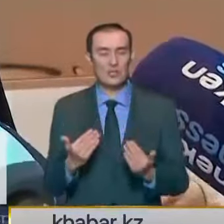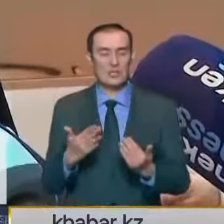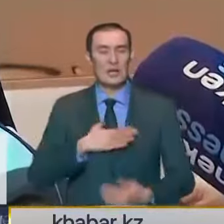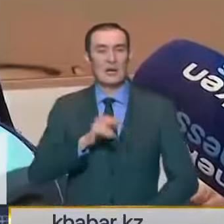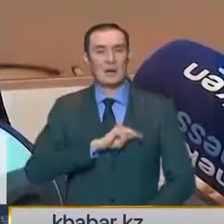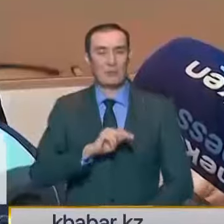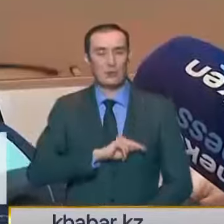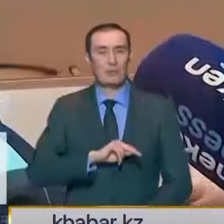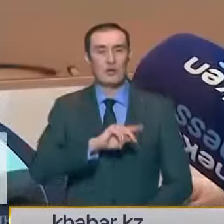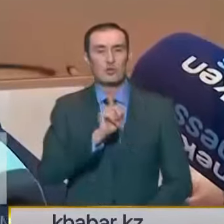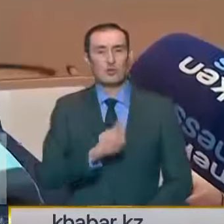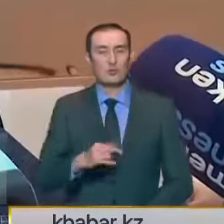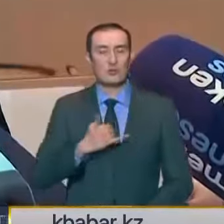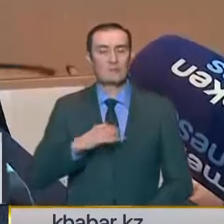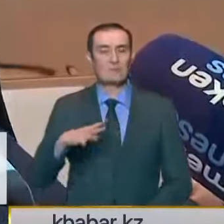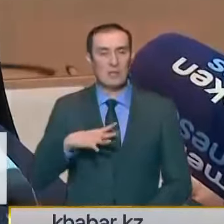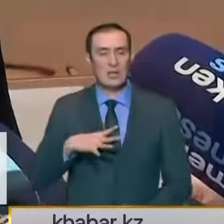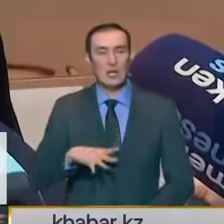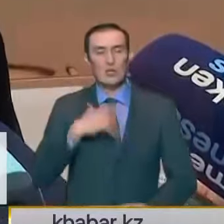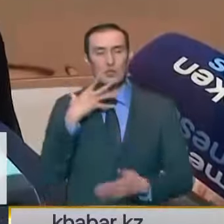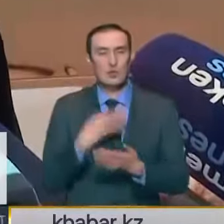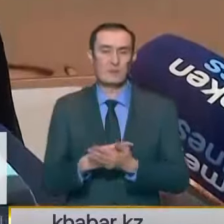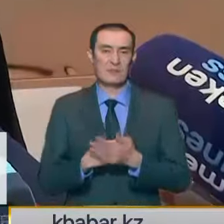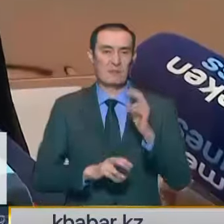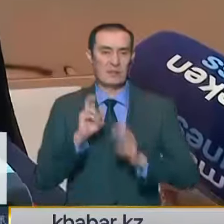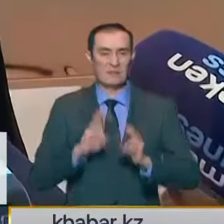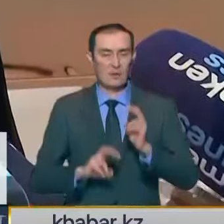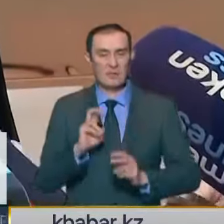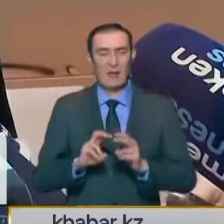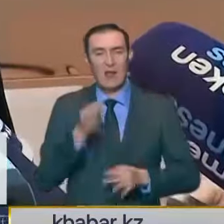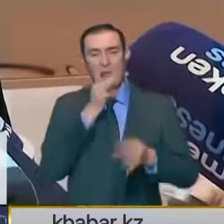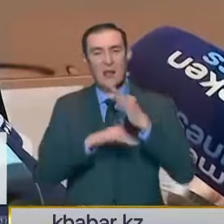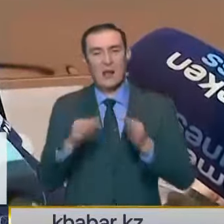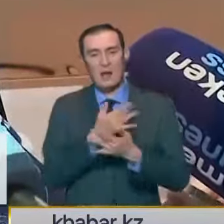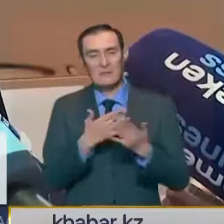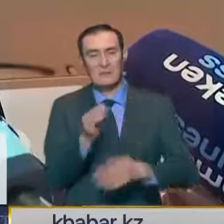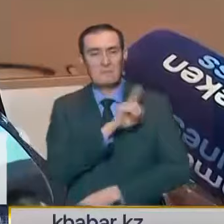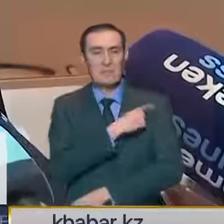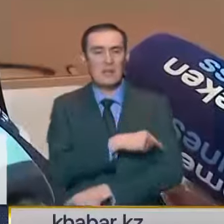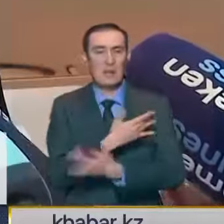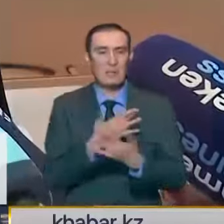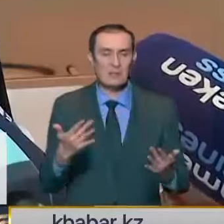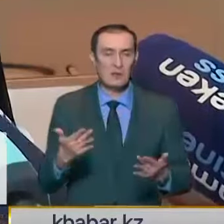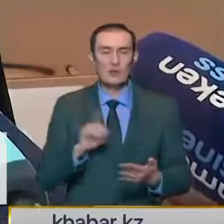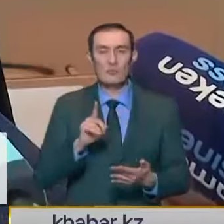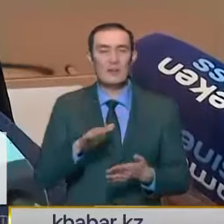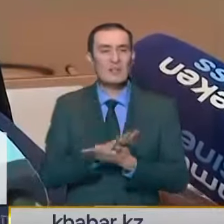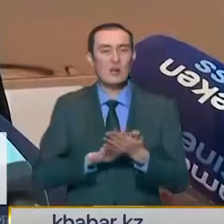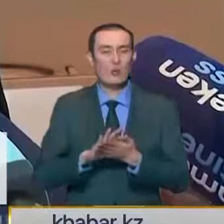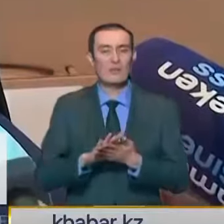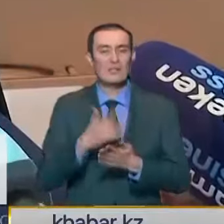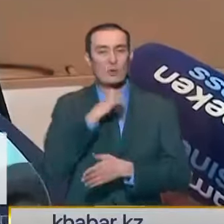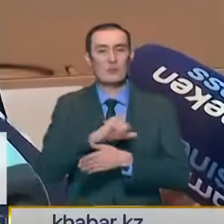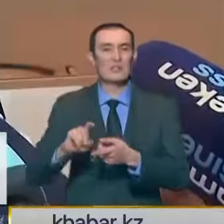работаем над тем чтобы у нас было именно собственное производство лекарств медикаментов мы не зависели ни от какой другой